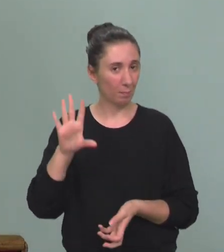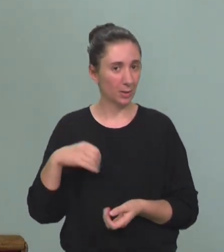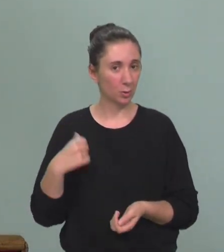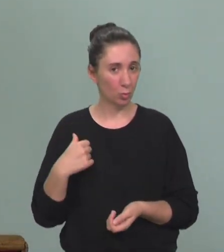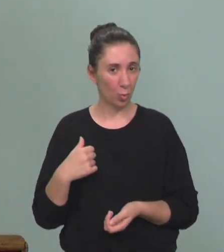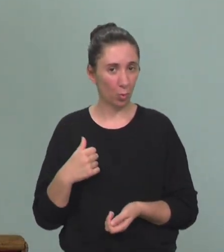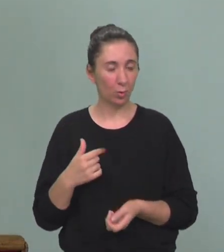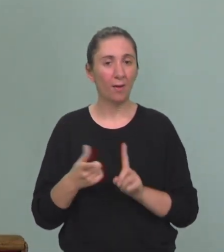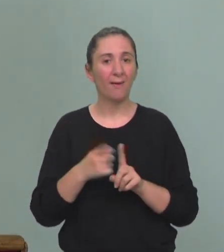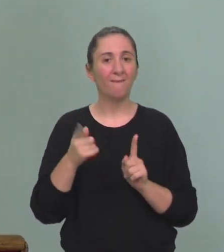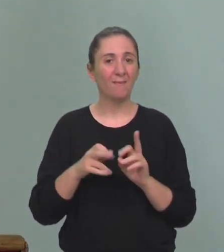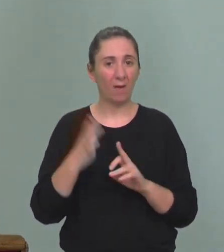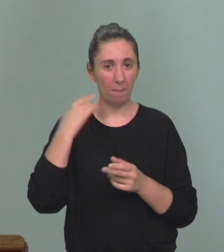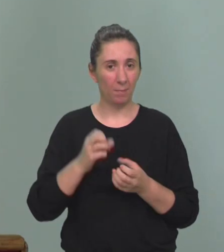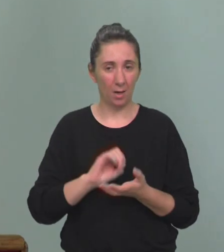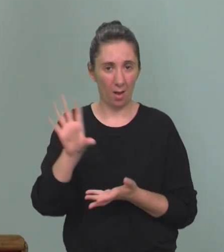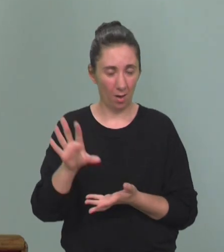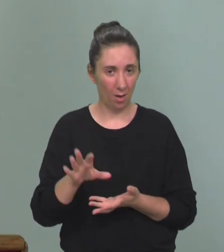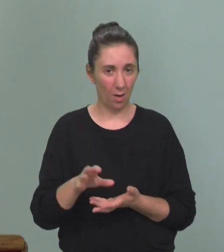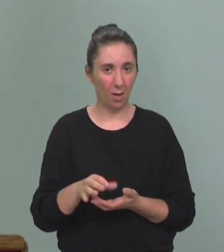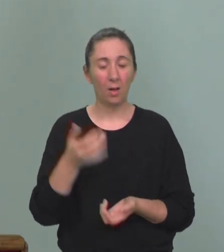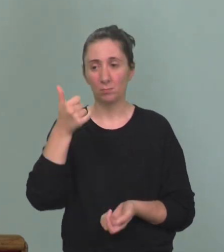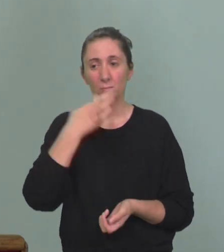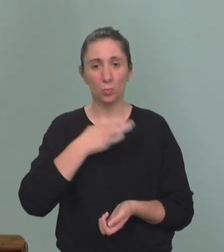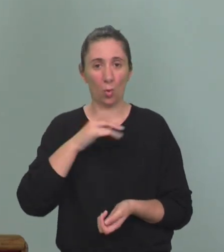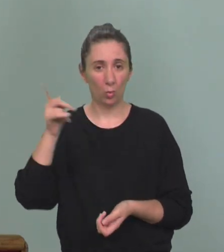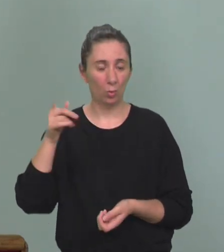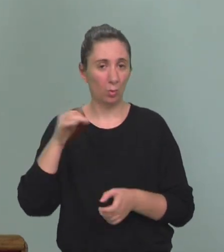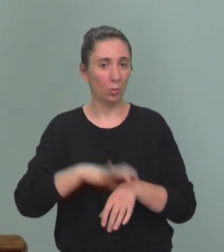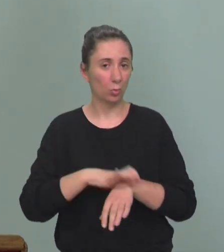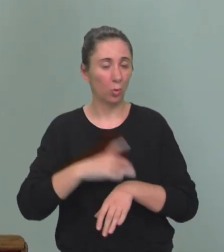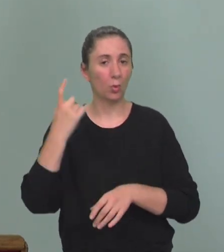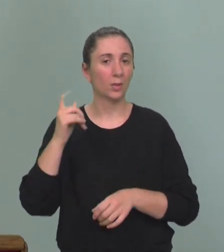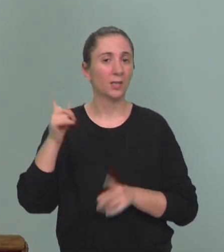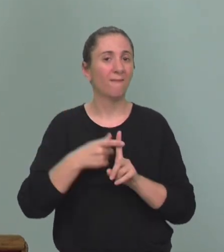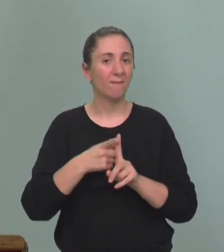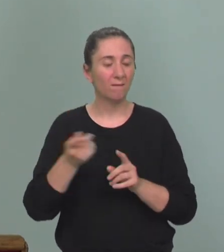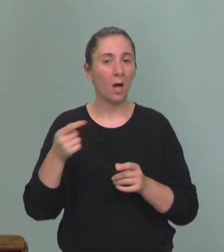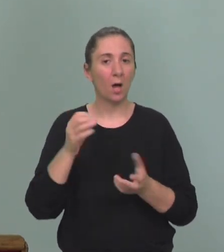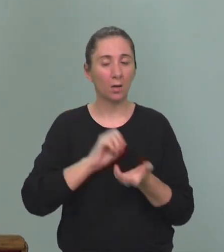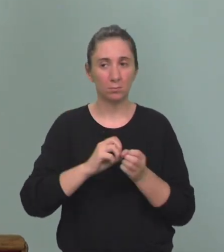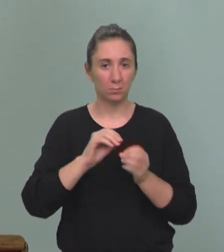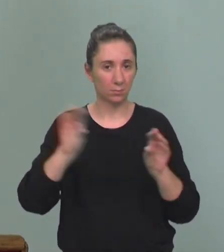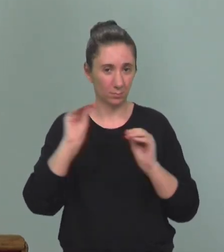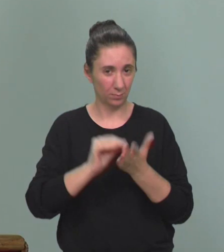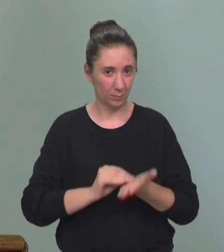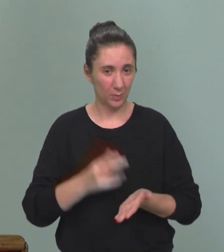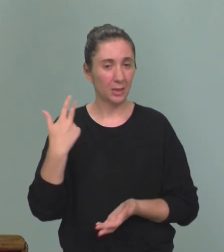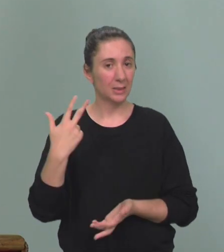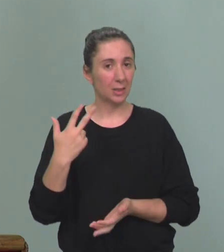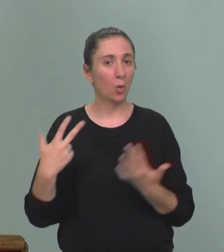2015. godine što je FIFA izbacila, odnosno liječnik jedan iz FIFA je izbacio i došao do zaključka da